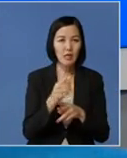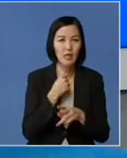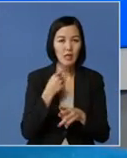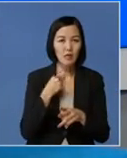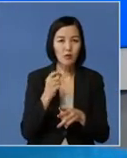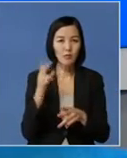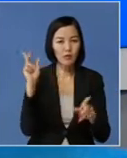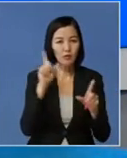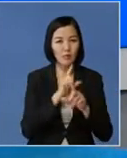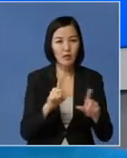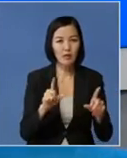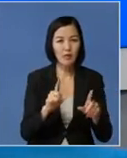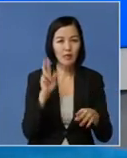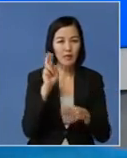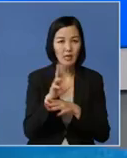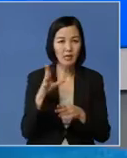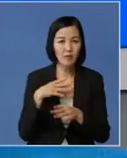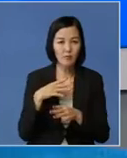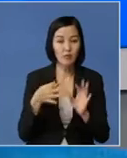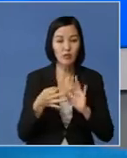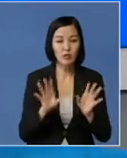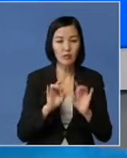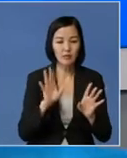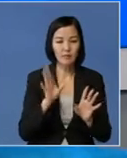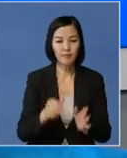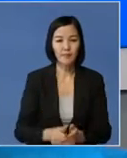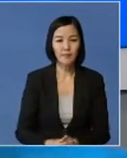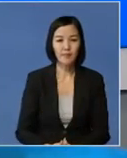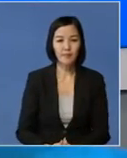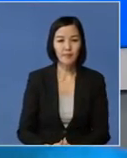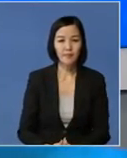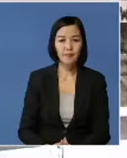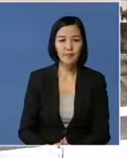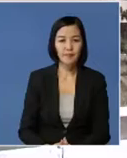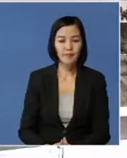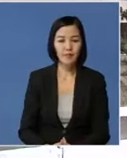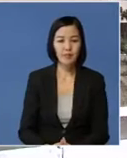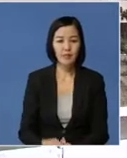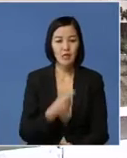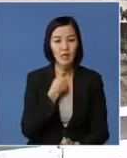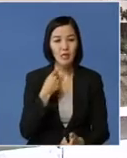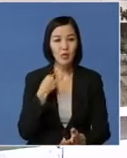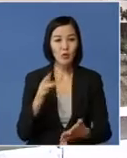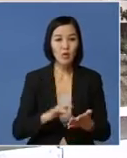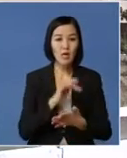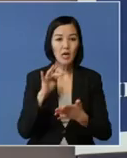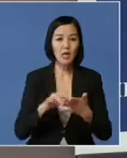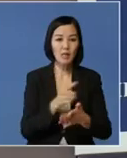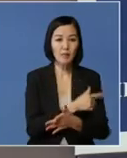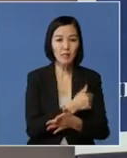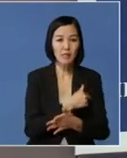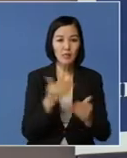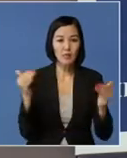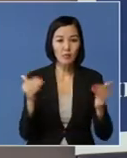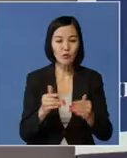орталығындағы бірнеше білім беру мекемелерін аралап көрді. Келесі бейне материалдан көрейік. Талдықорған қалалық медициналық колледжінде